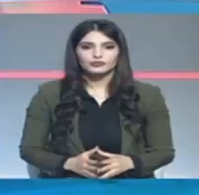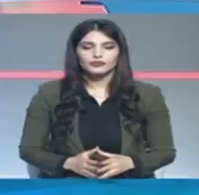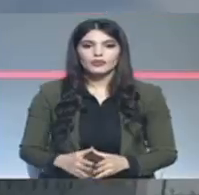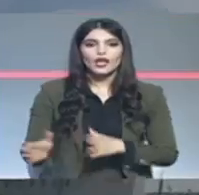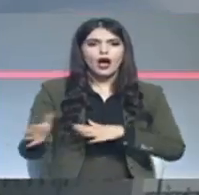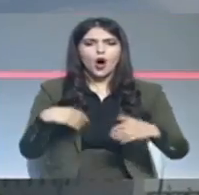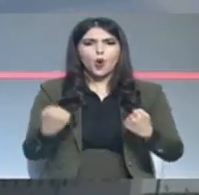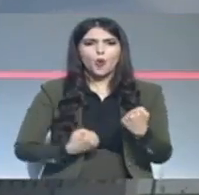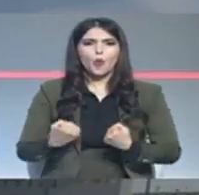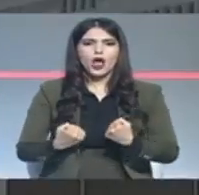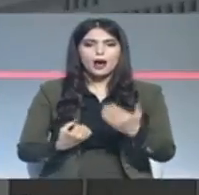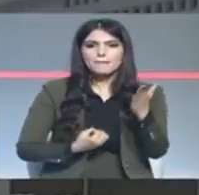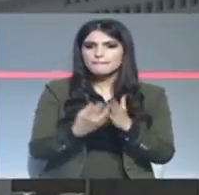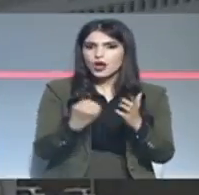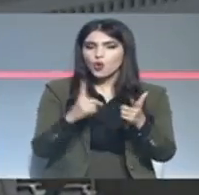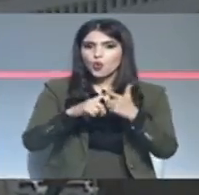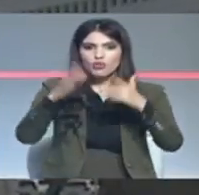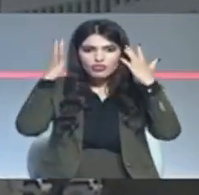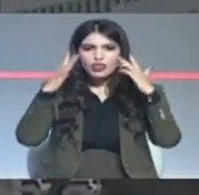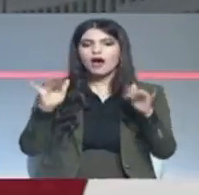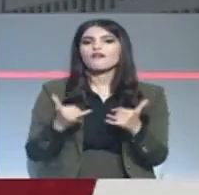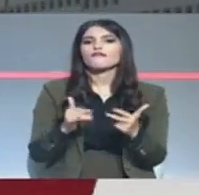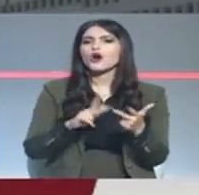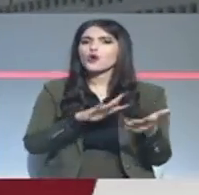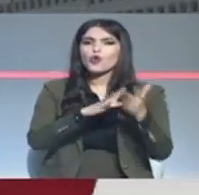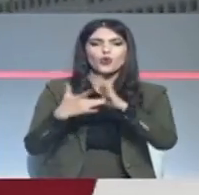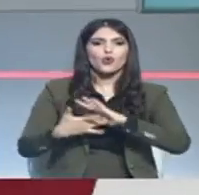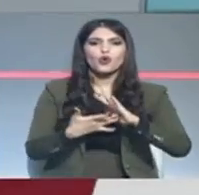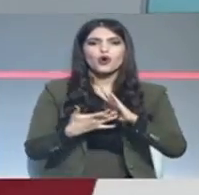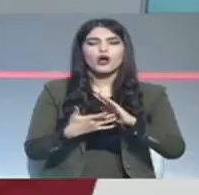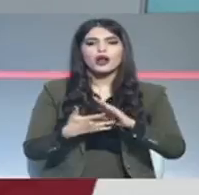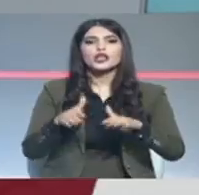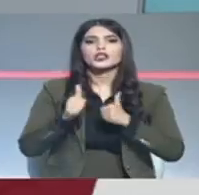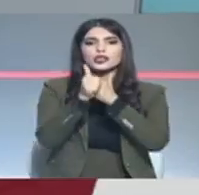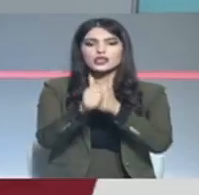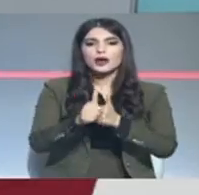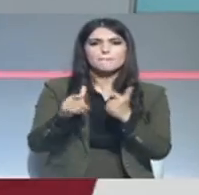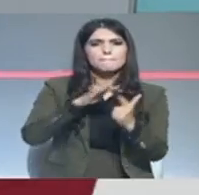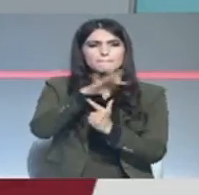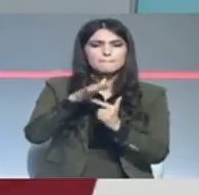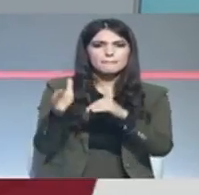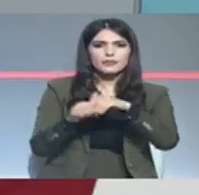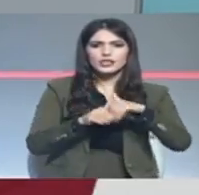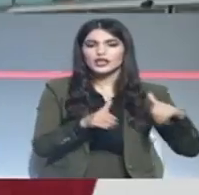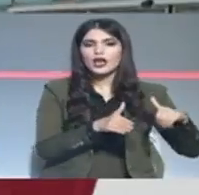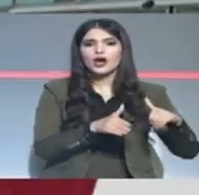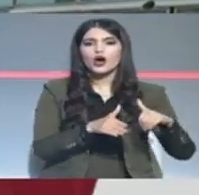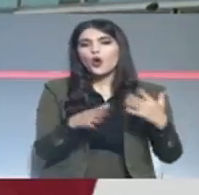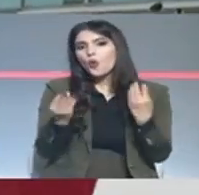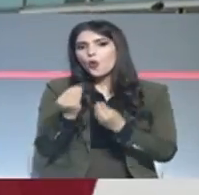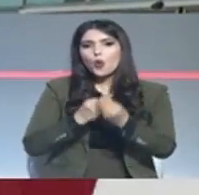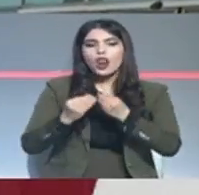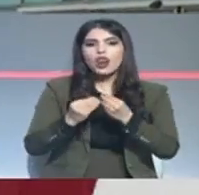خدمه اخباريه وثقافيه وترفيهيه لكامل فئات المجتمع بعيدا عن تدخل سياسي او اقتصادي